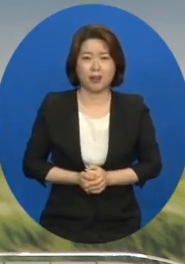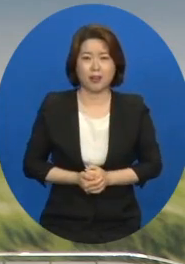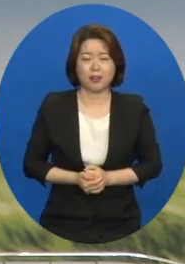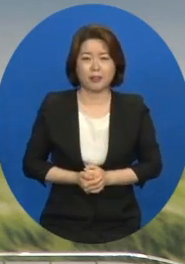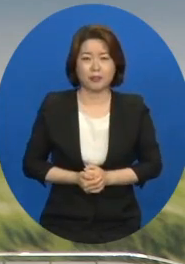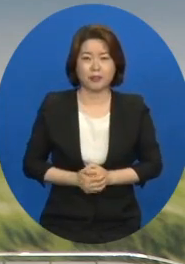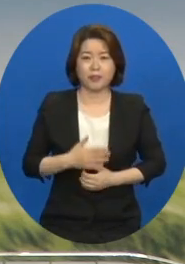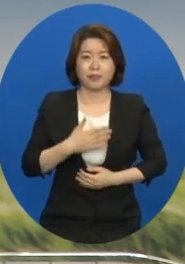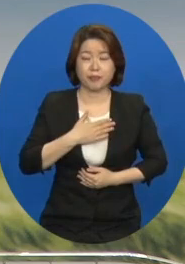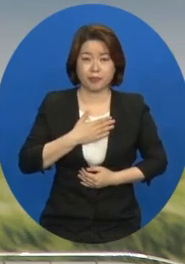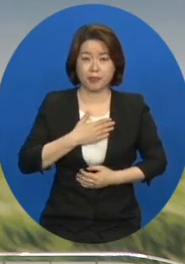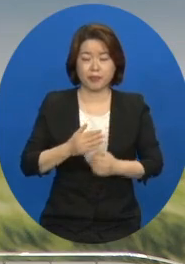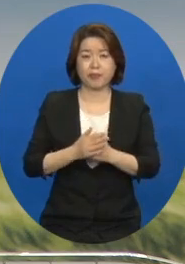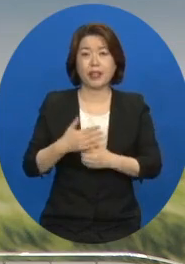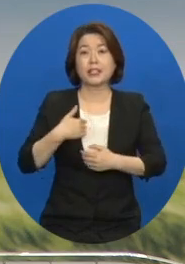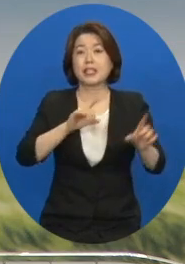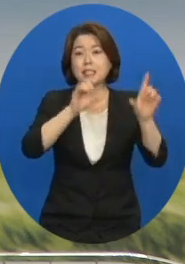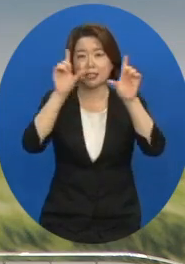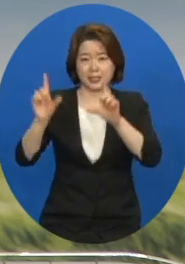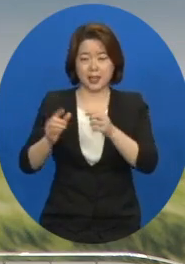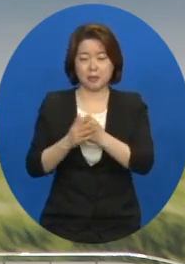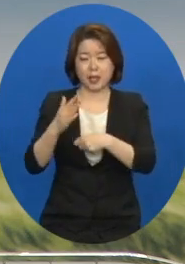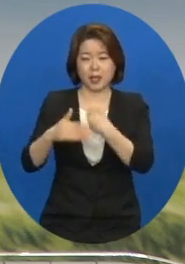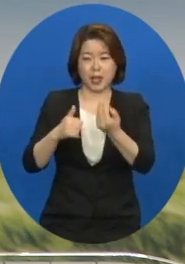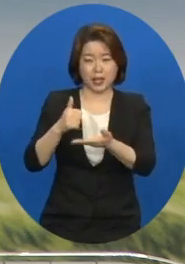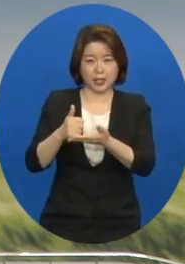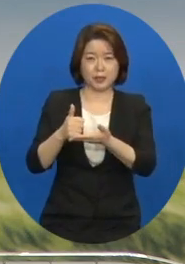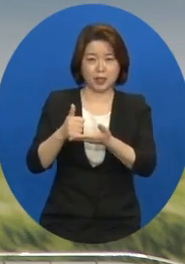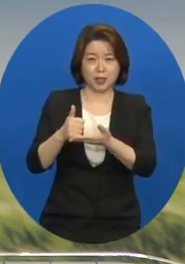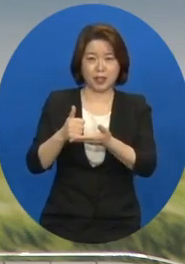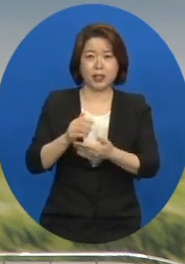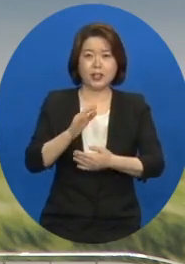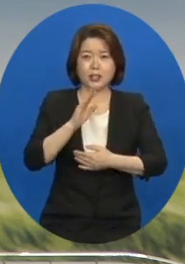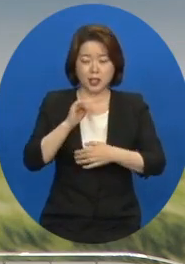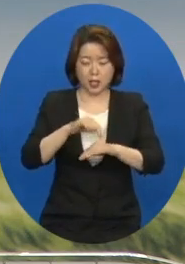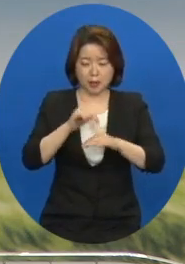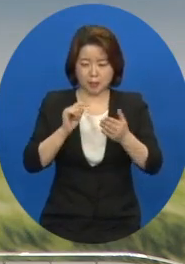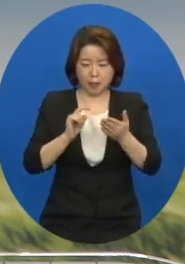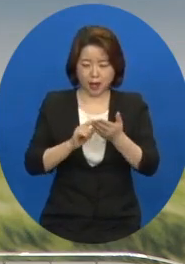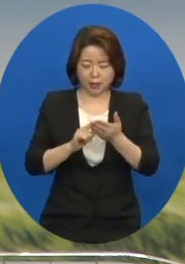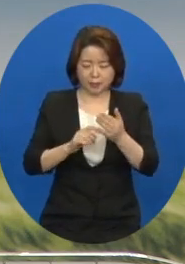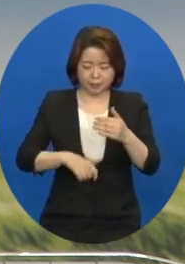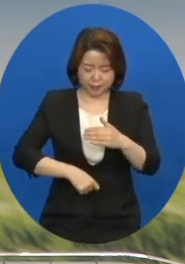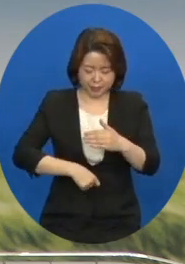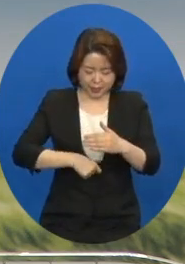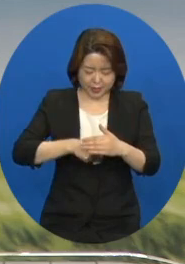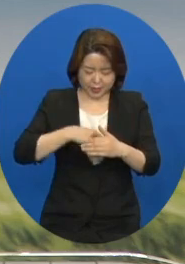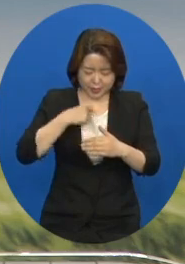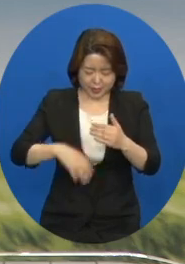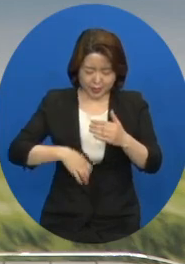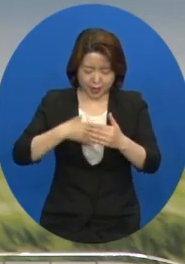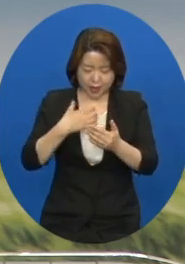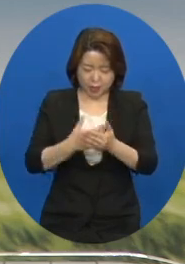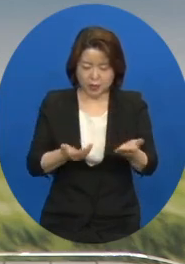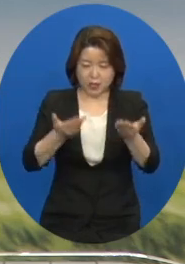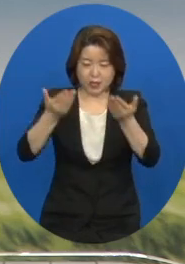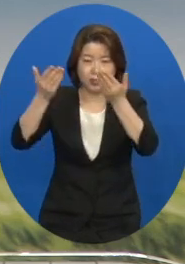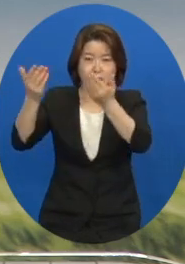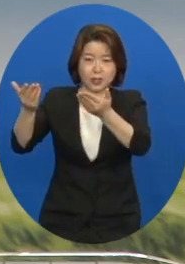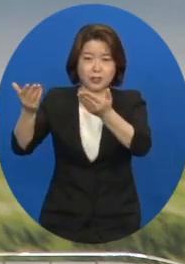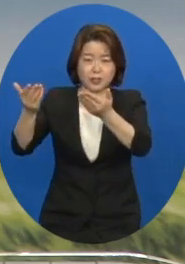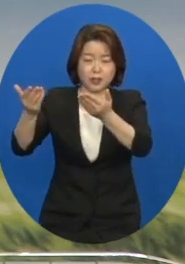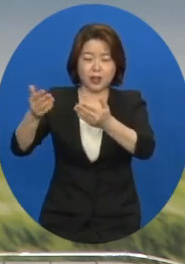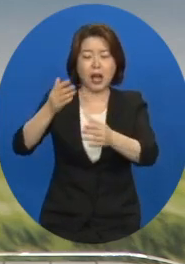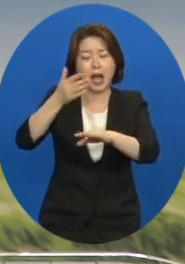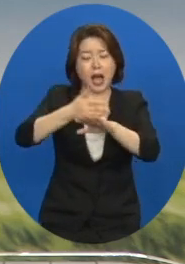저는 제 삶에 하나님께 정말 마음으로 감사가 느껴져서 감사 헌금을